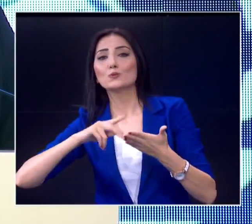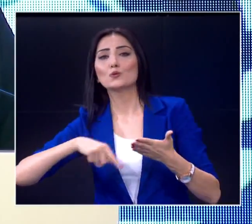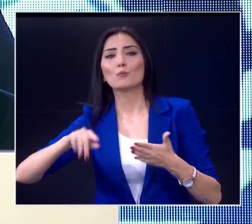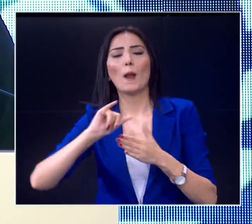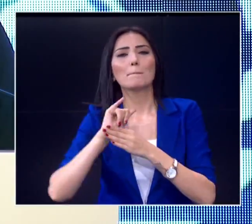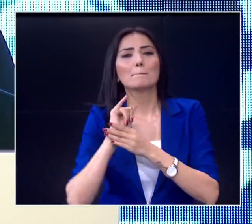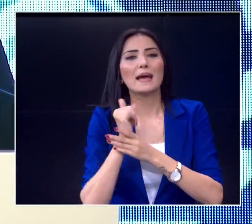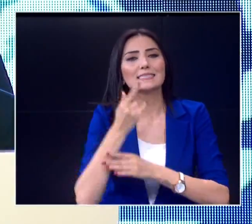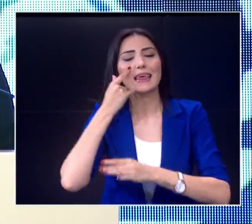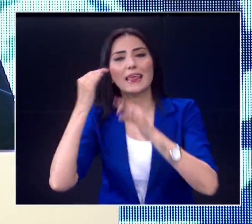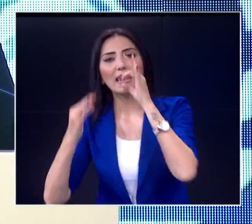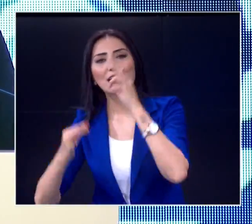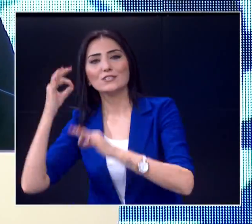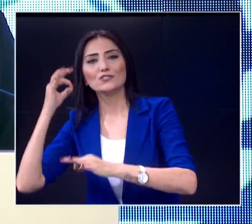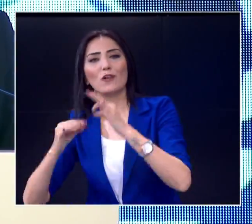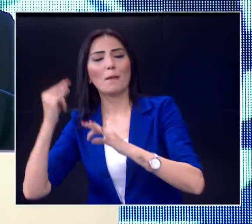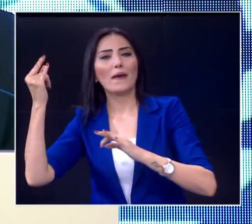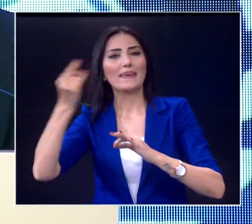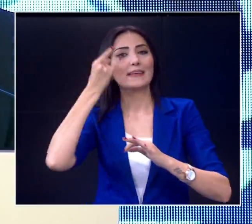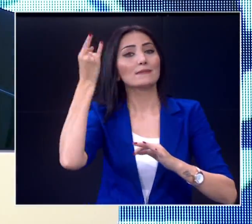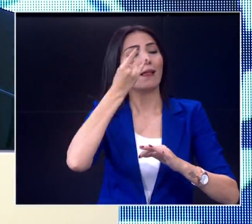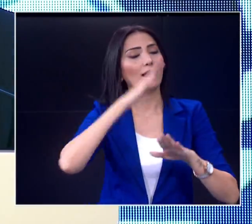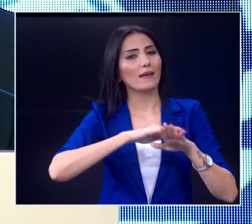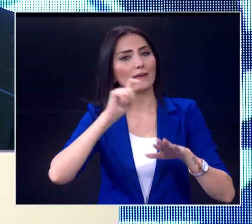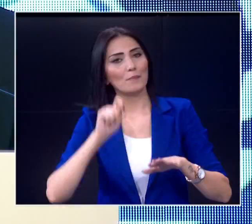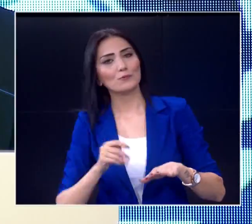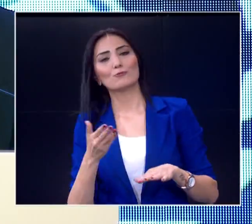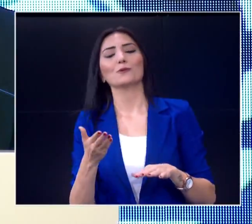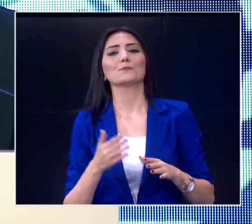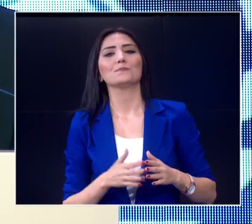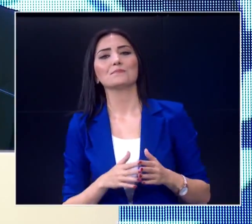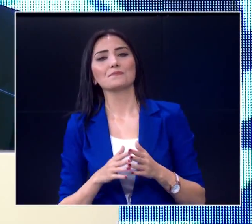mesleki inceleme gezileri yapılıyor.